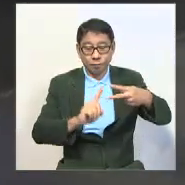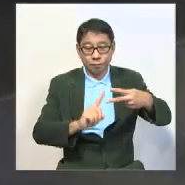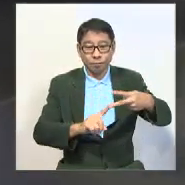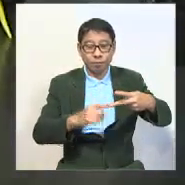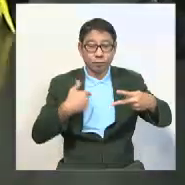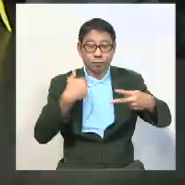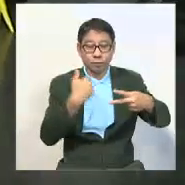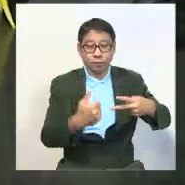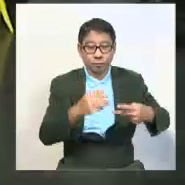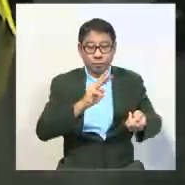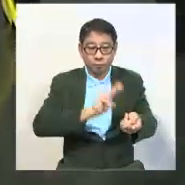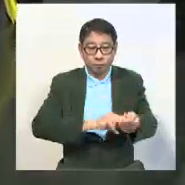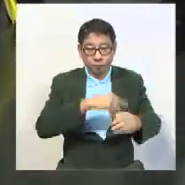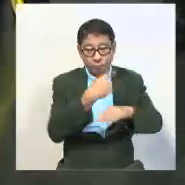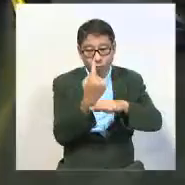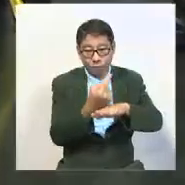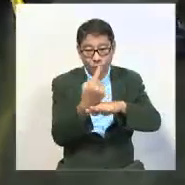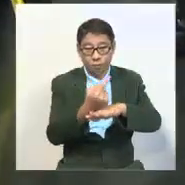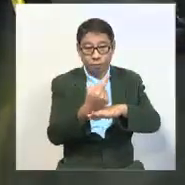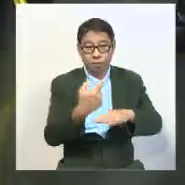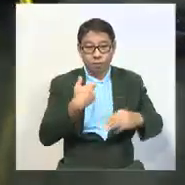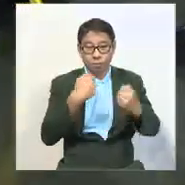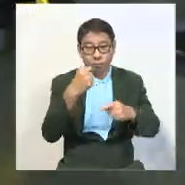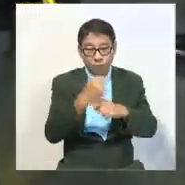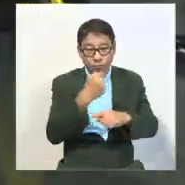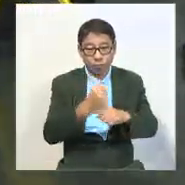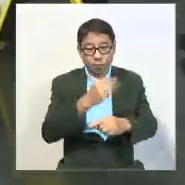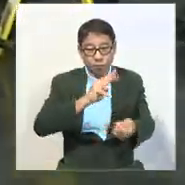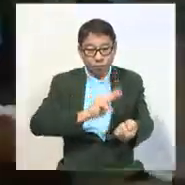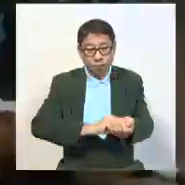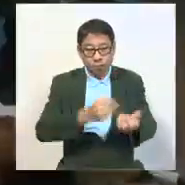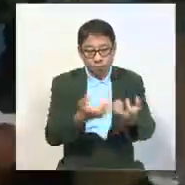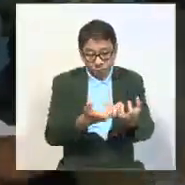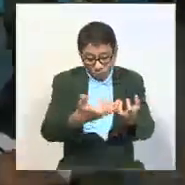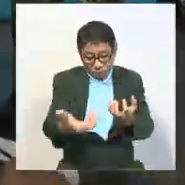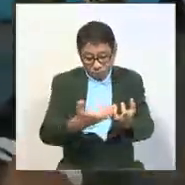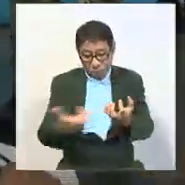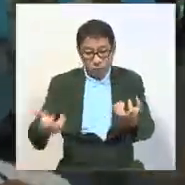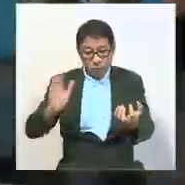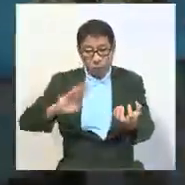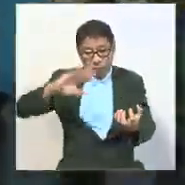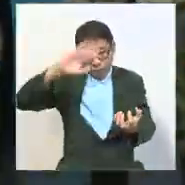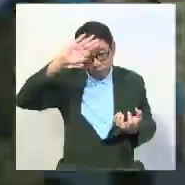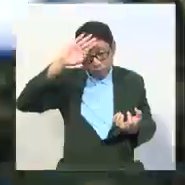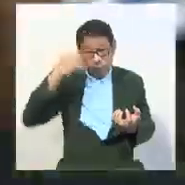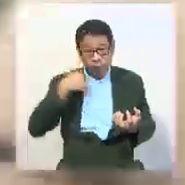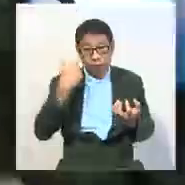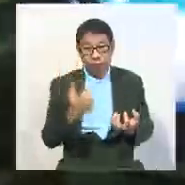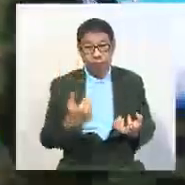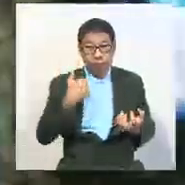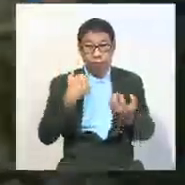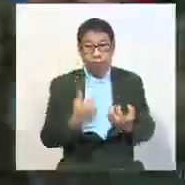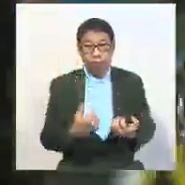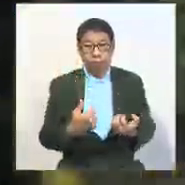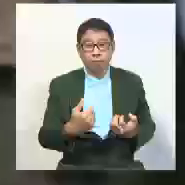ทางเรือแพทย์และเฮลิคอปเตอร์ซึ่งก็จะมีการฝึกทางการแพทย์คัดแยกผู้ป่วยผู้บาดเจ็บณพื้นที่เกิดเหตุ